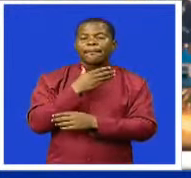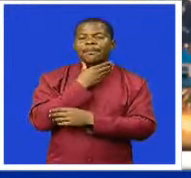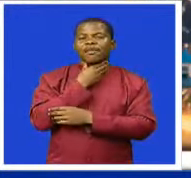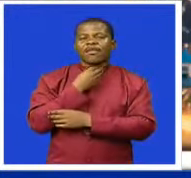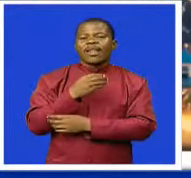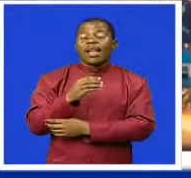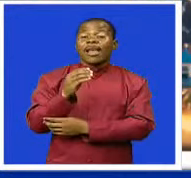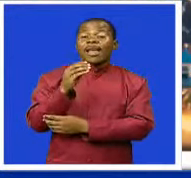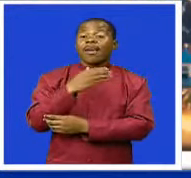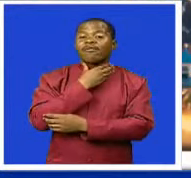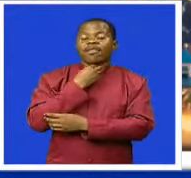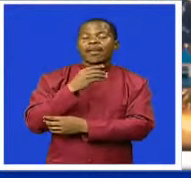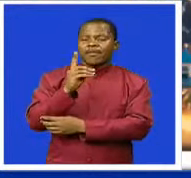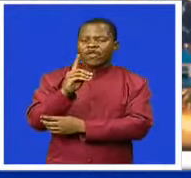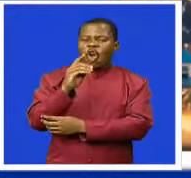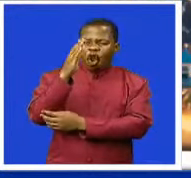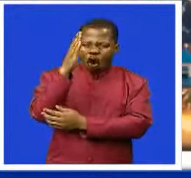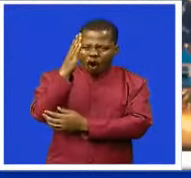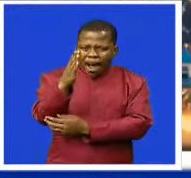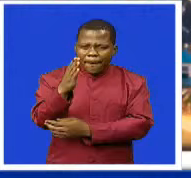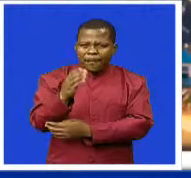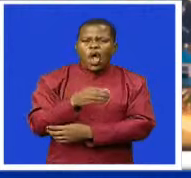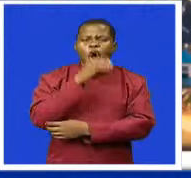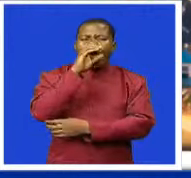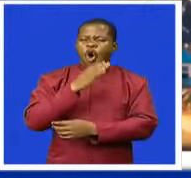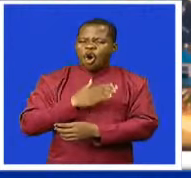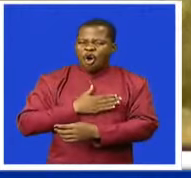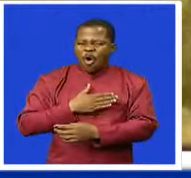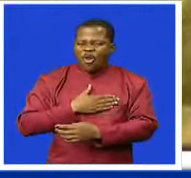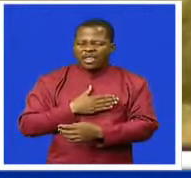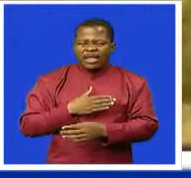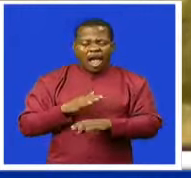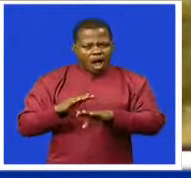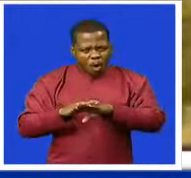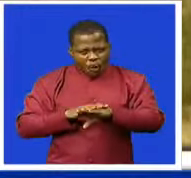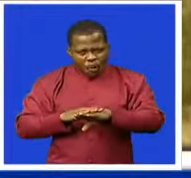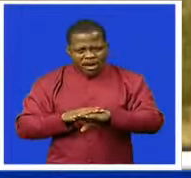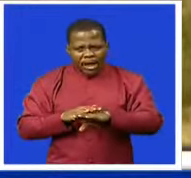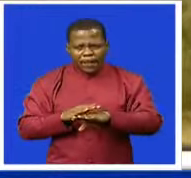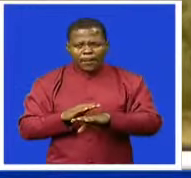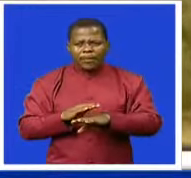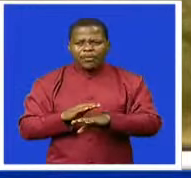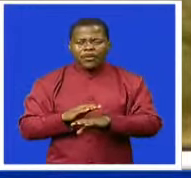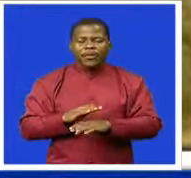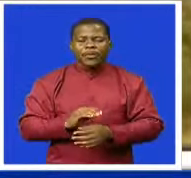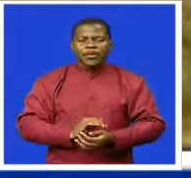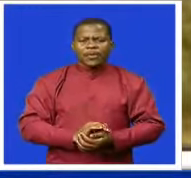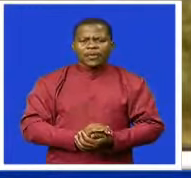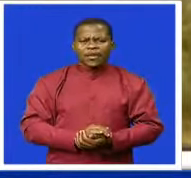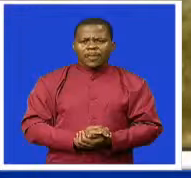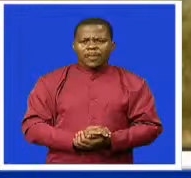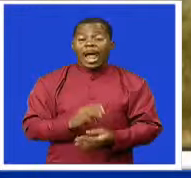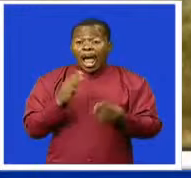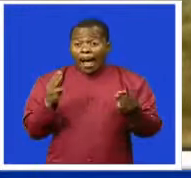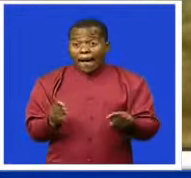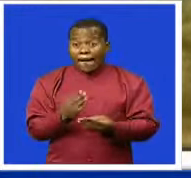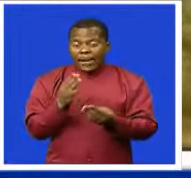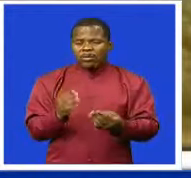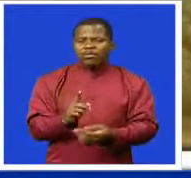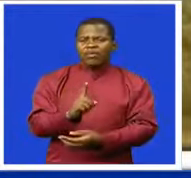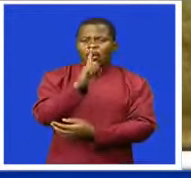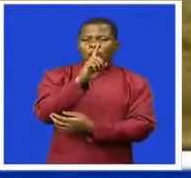bobanjwe ngumphakathi wakadvokolwa eMliba. Imiti lesebenzisa laMandi ngetulu kwenkulungwane